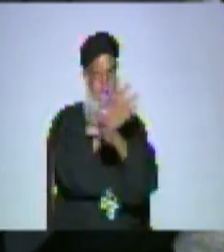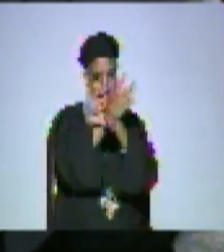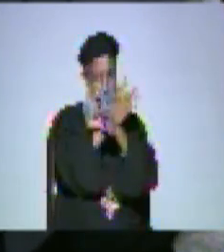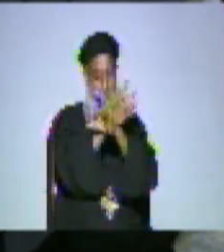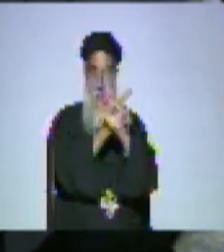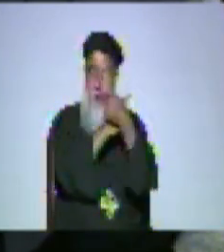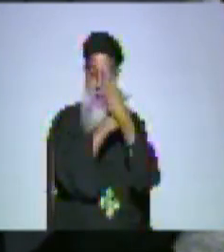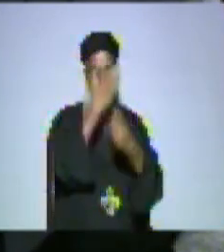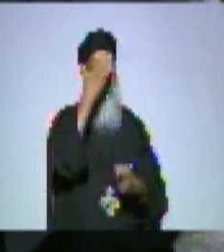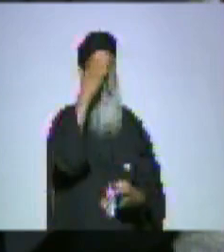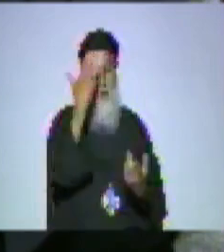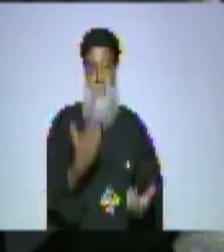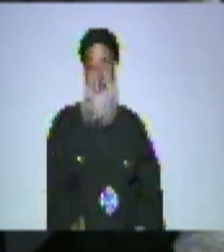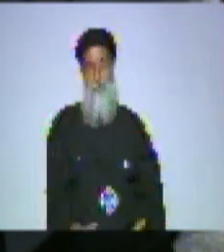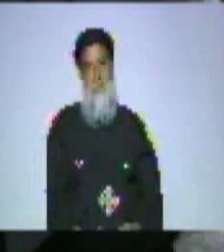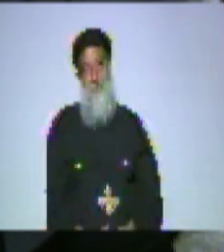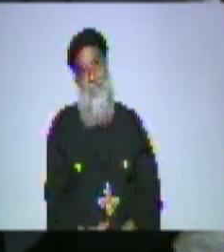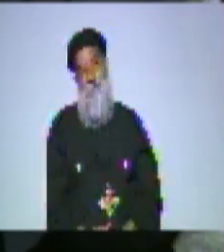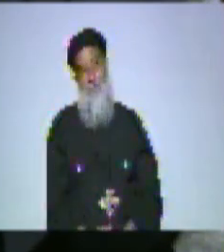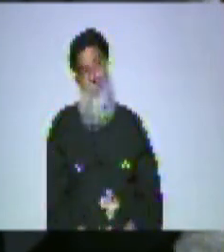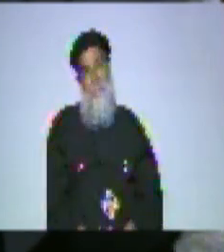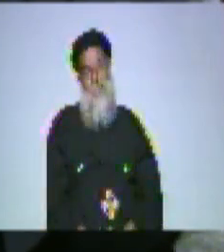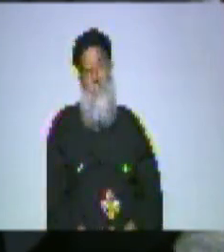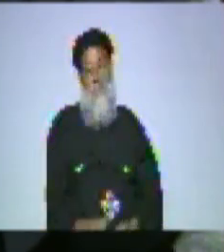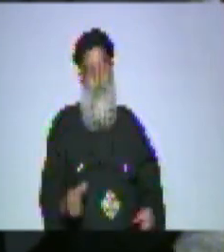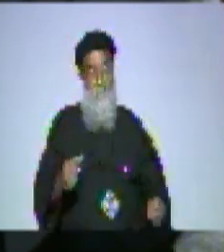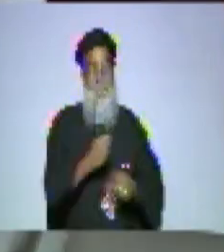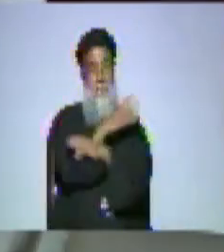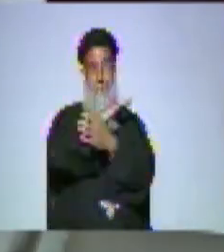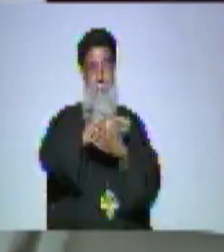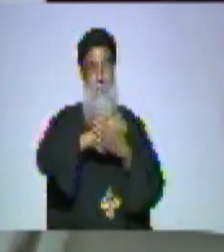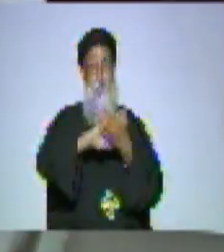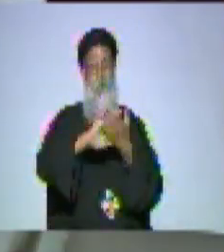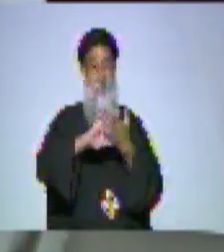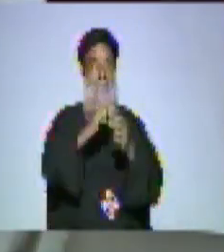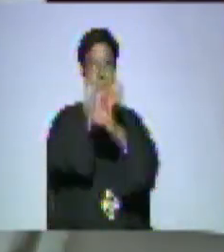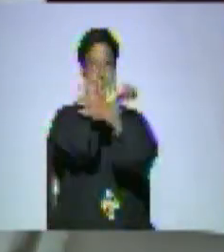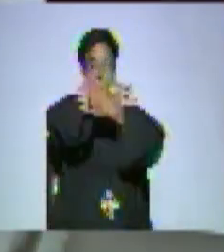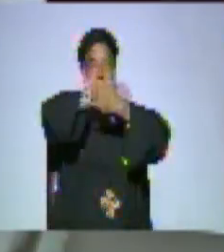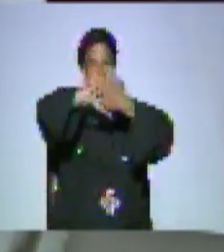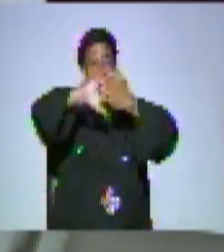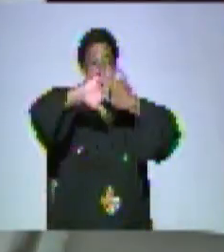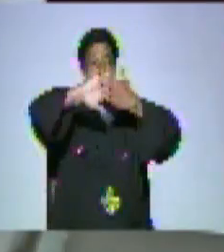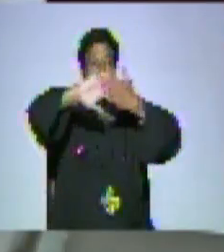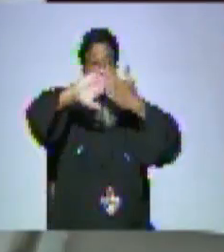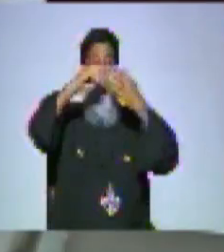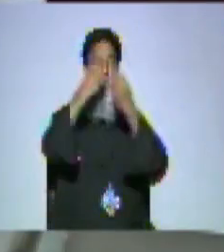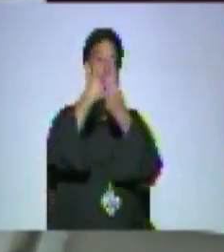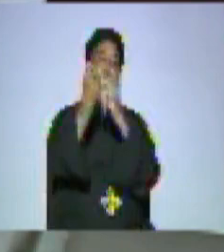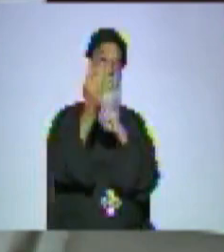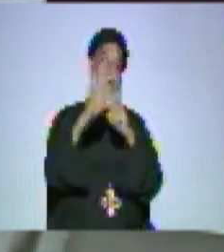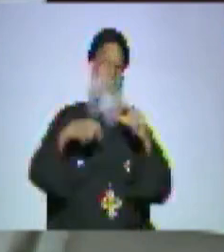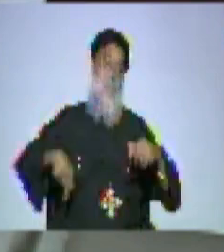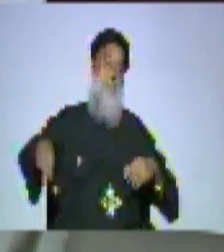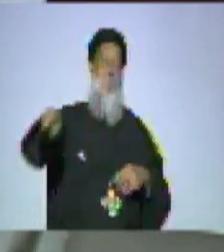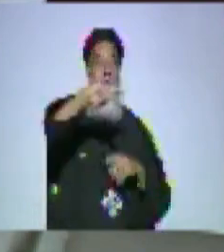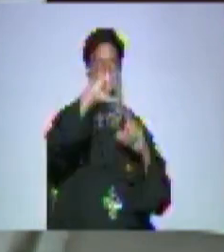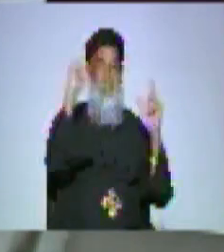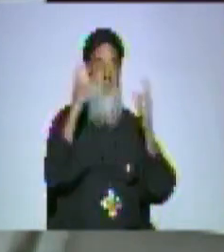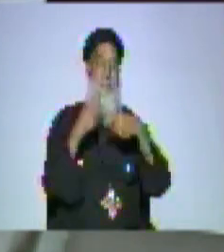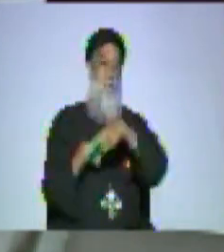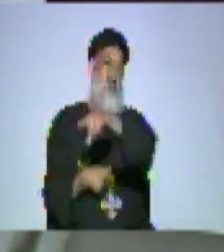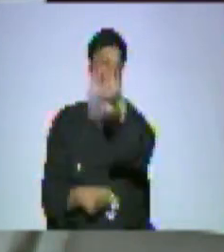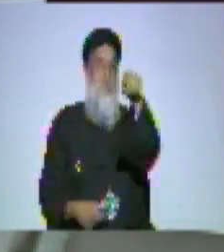ناخدها معنا واحنا ماشيين احنا نصرف بالبركه عشان كده والانضوا بسلام سلام من الرب مع جميعكم